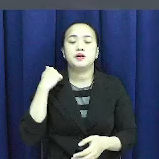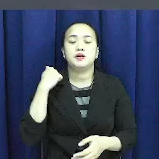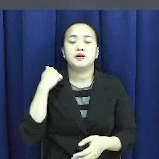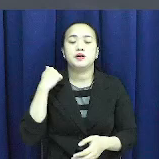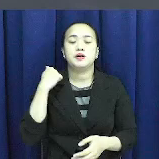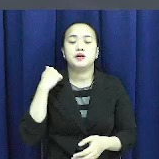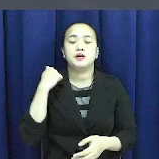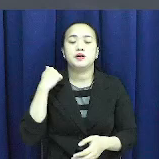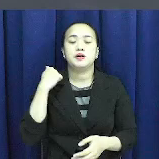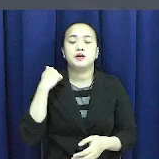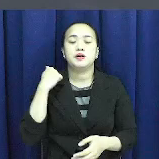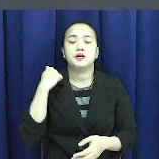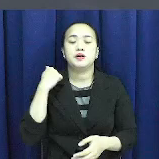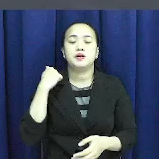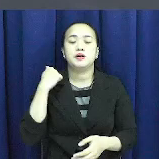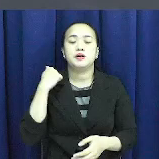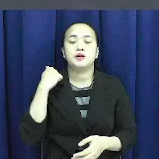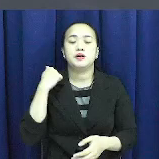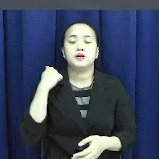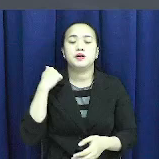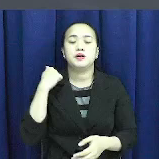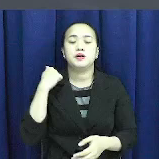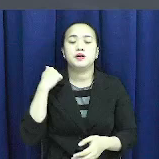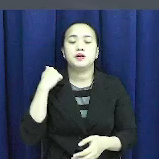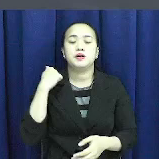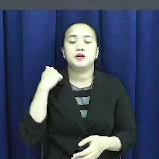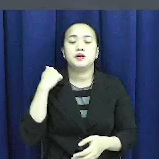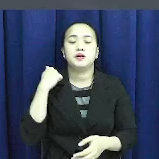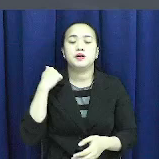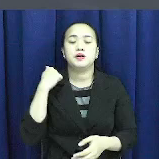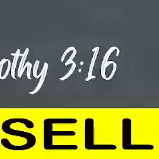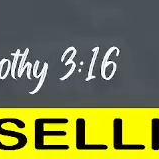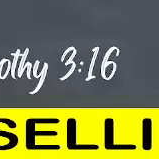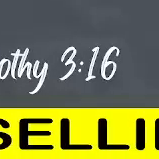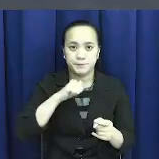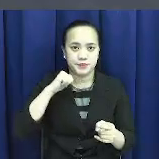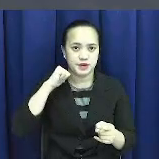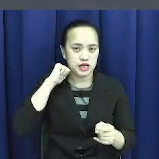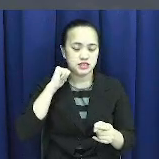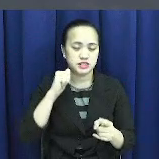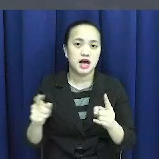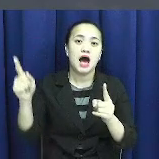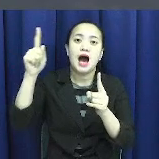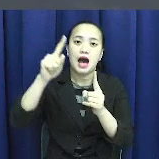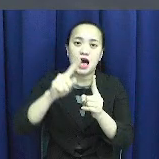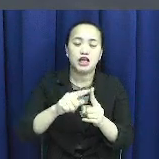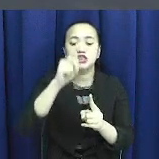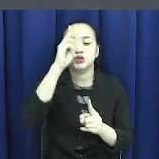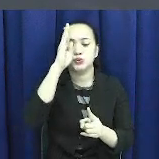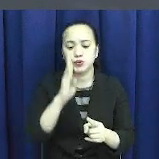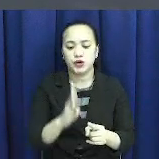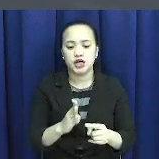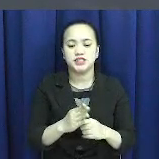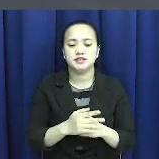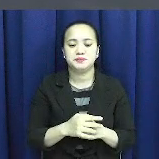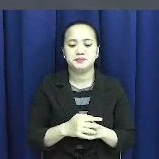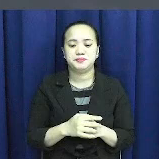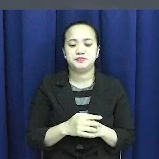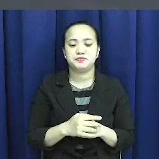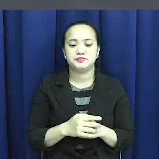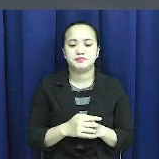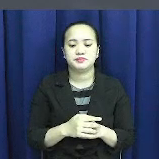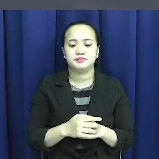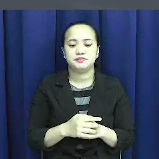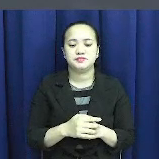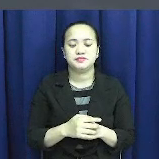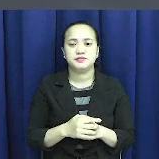priesthood. We are chosen to be a priest unto God. You see, ganyan po yung atin